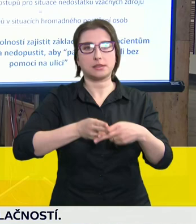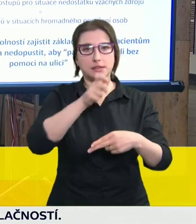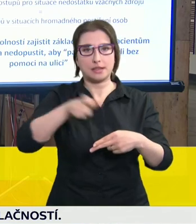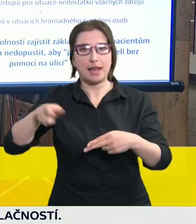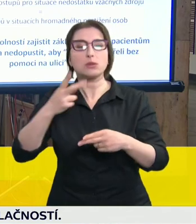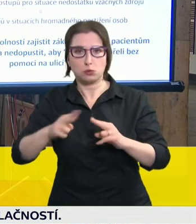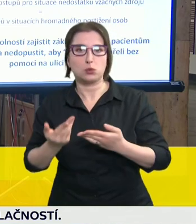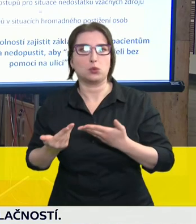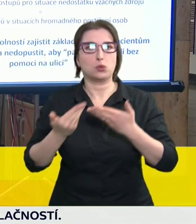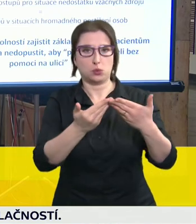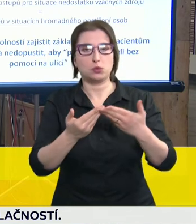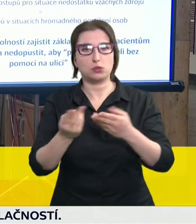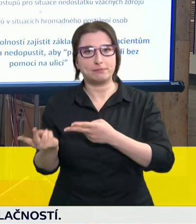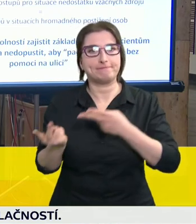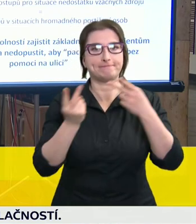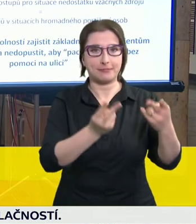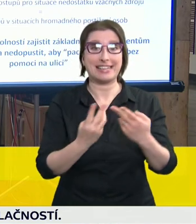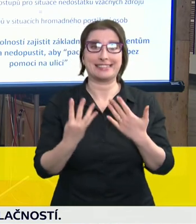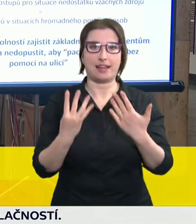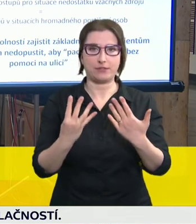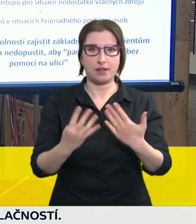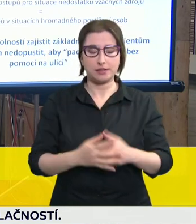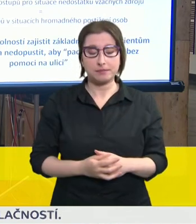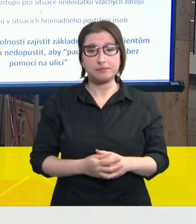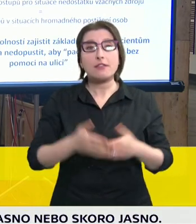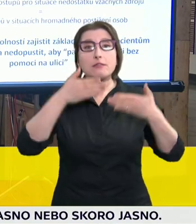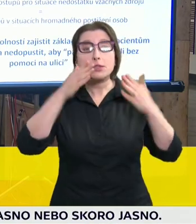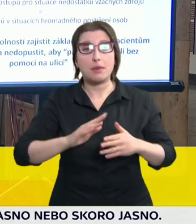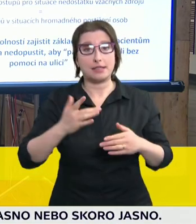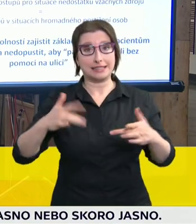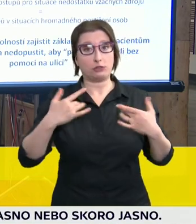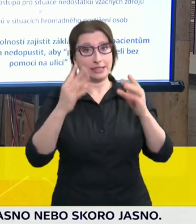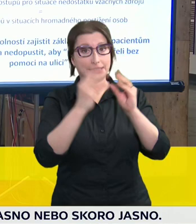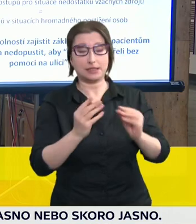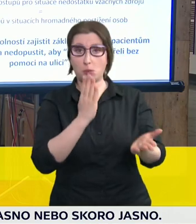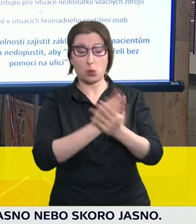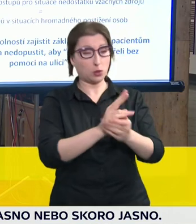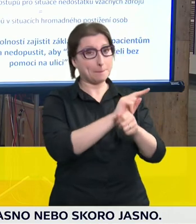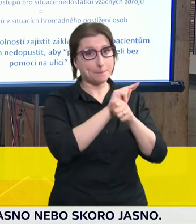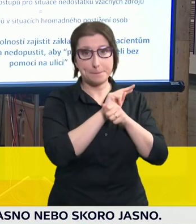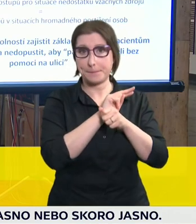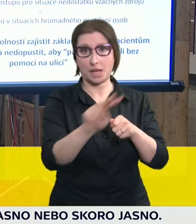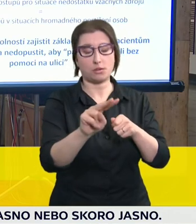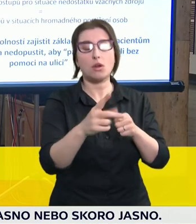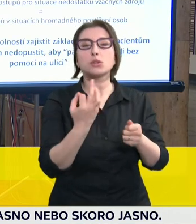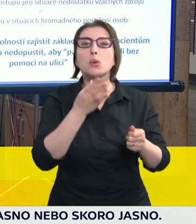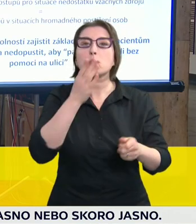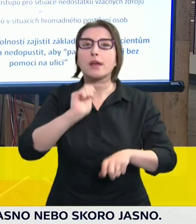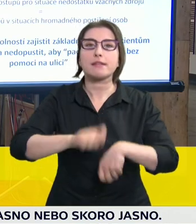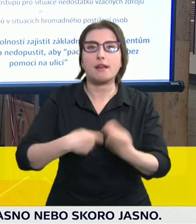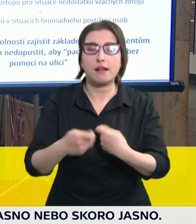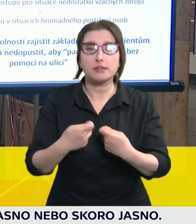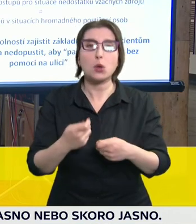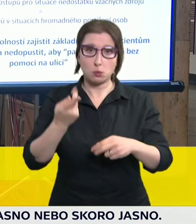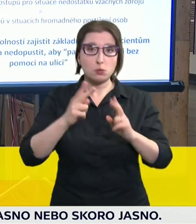budeme dělat dál, pokud se ten systém vyčerpá? Každý systém má své limity, týká se to všech zemí na světě.